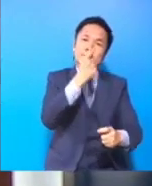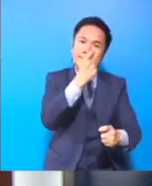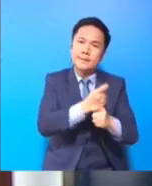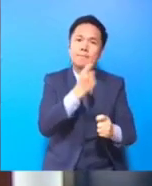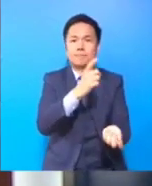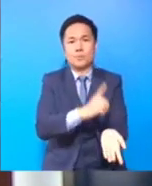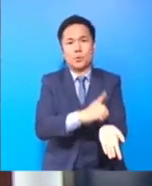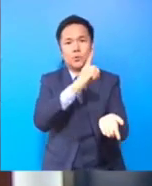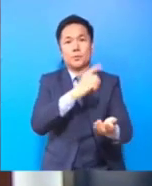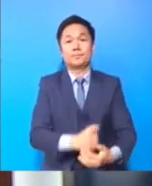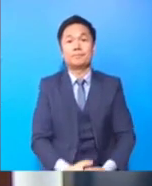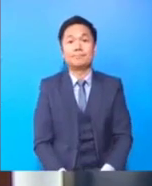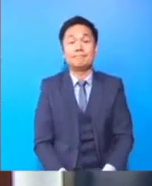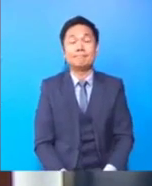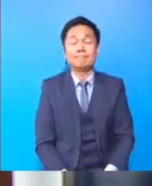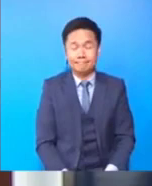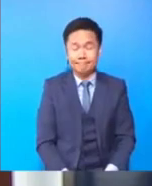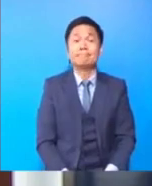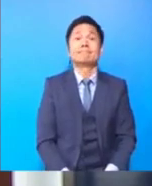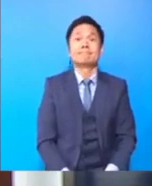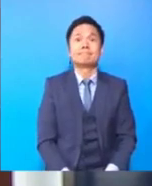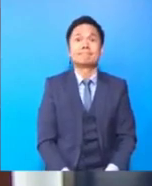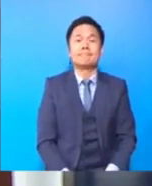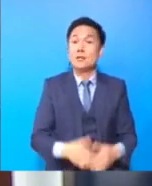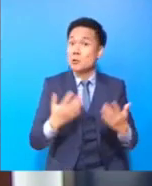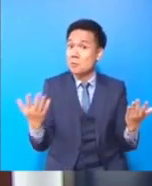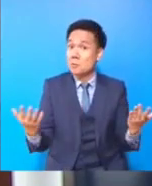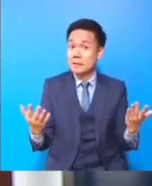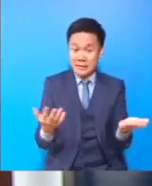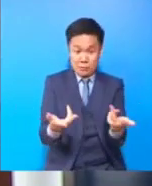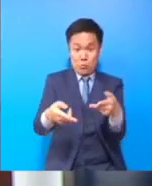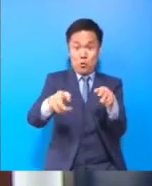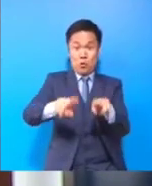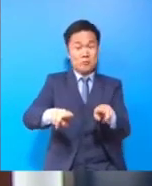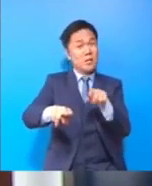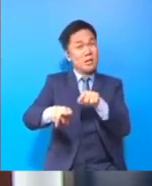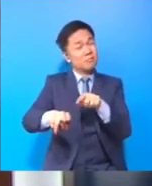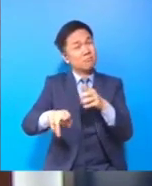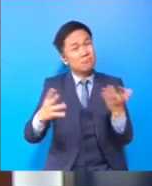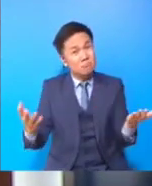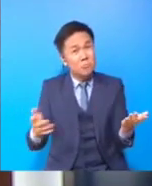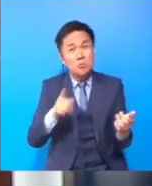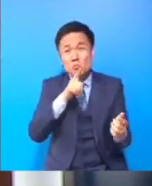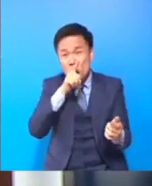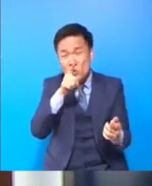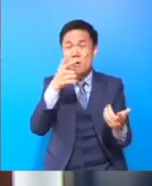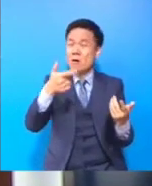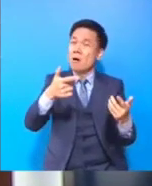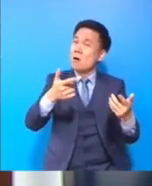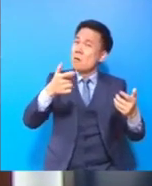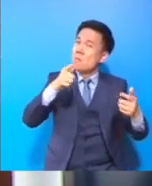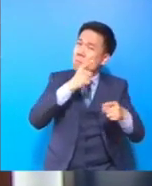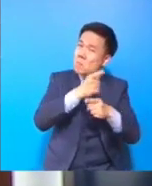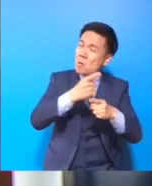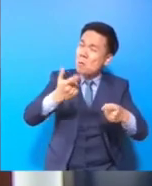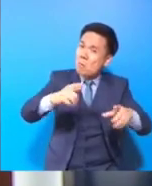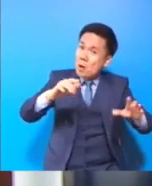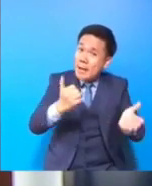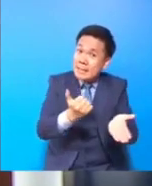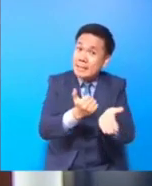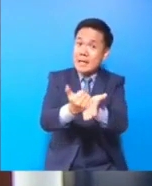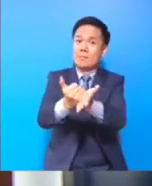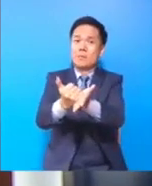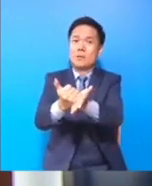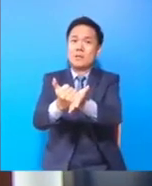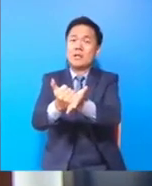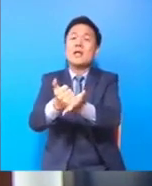lagi jadi mewujudkan mewujudkan sistem kontak ini sebenarnya telah menolong anak-anak muda kita untuk